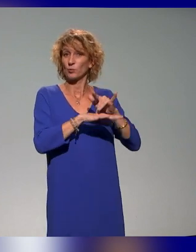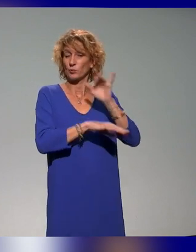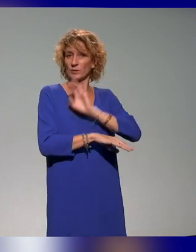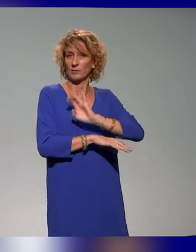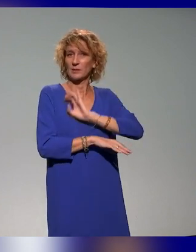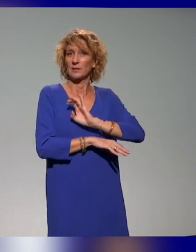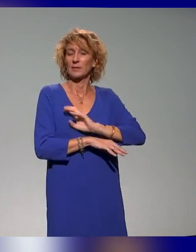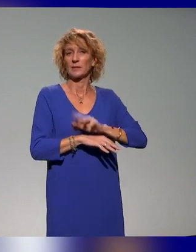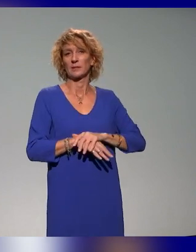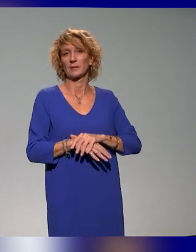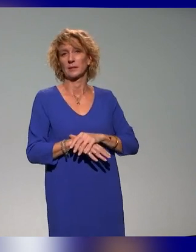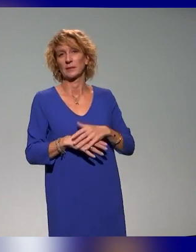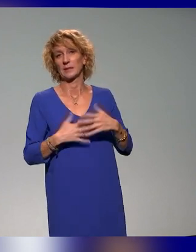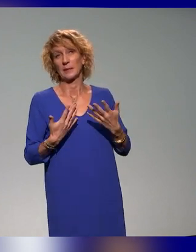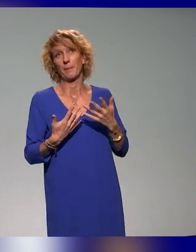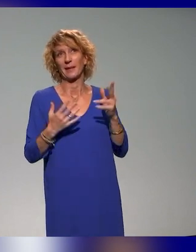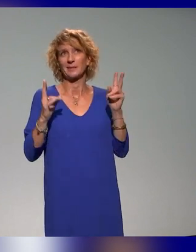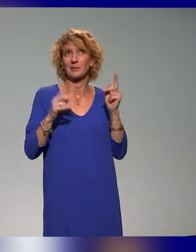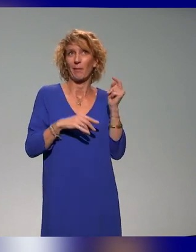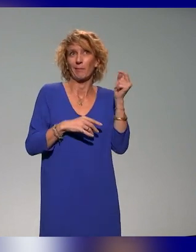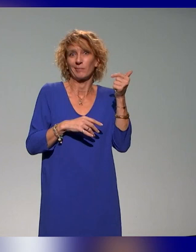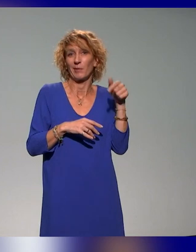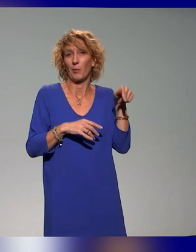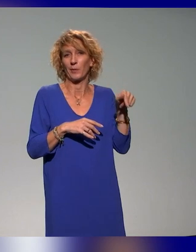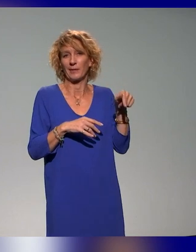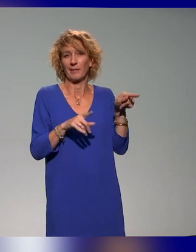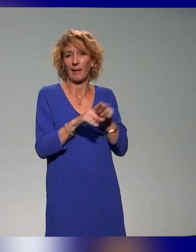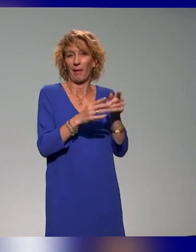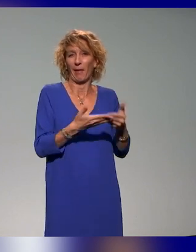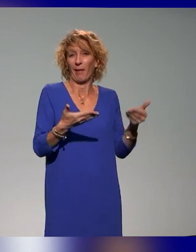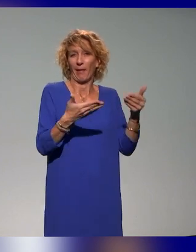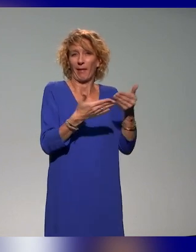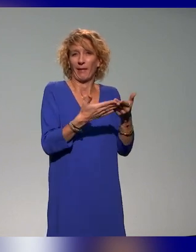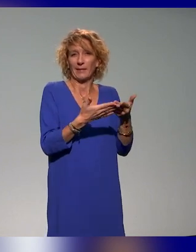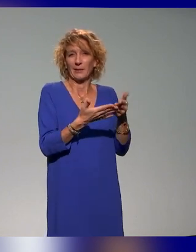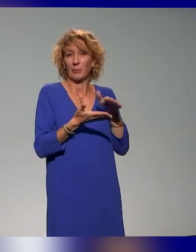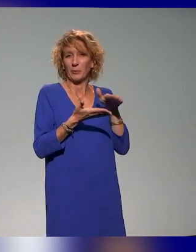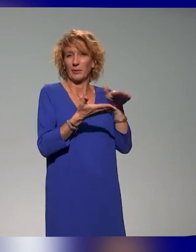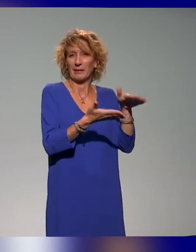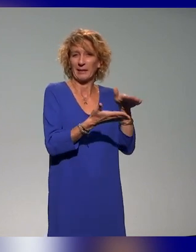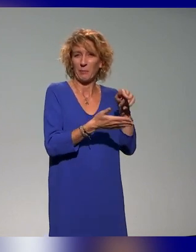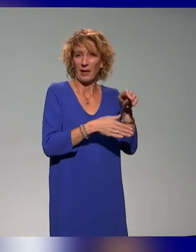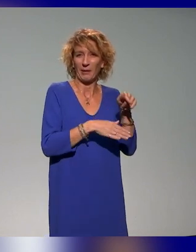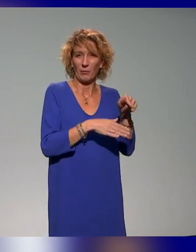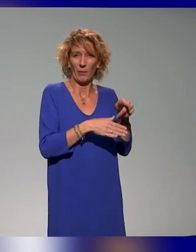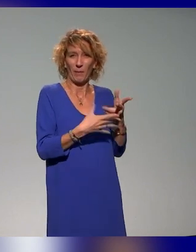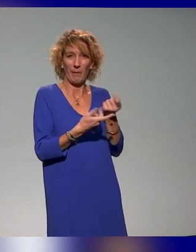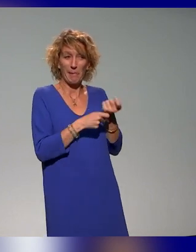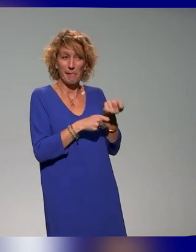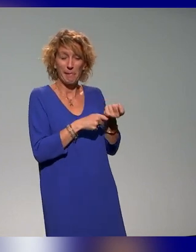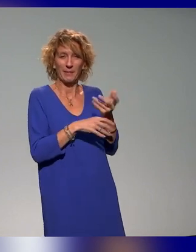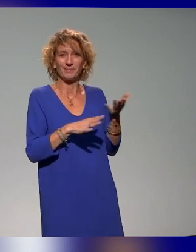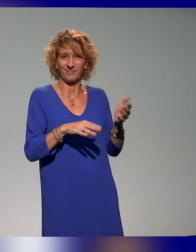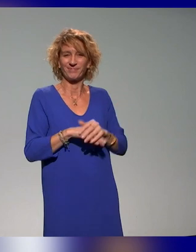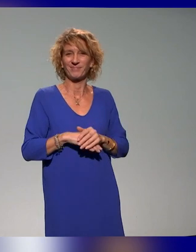Finalement, j'irais presque jusqu'à dire qu'il était notre cobaye. Alors, quel type de tests nous avons effectué? Des